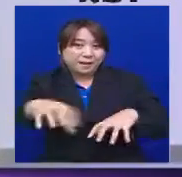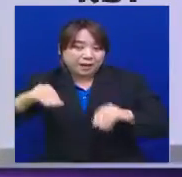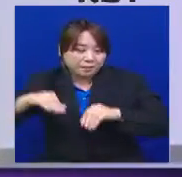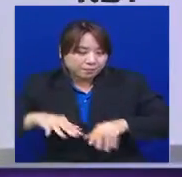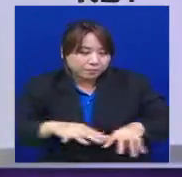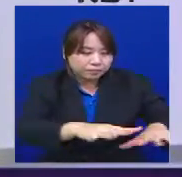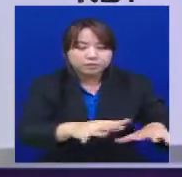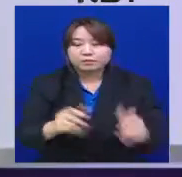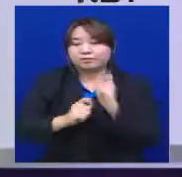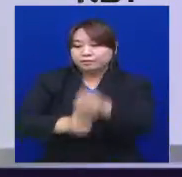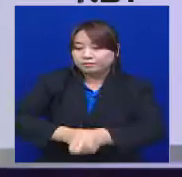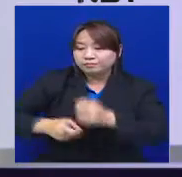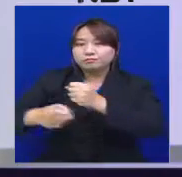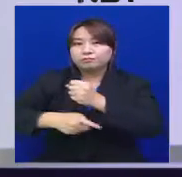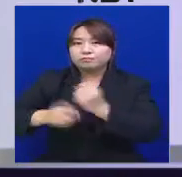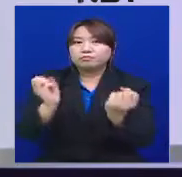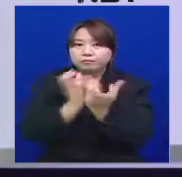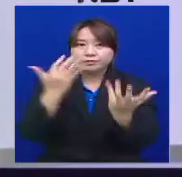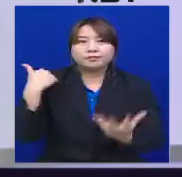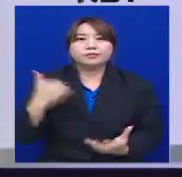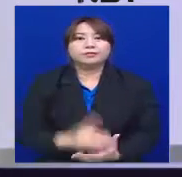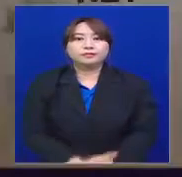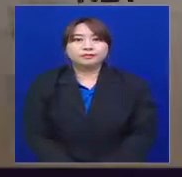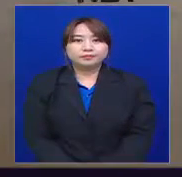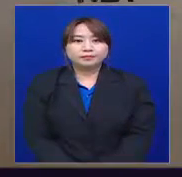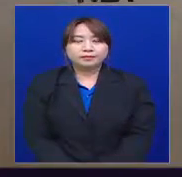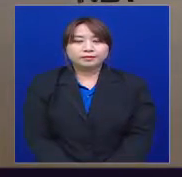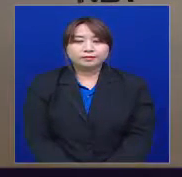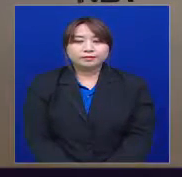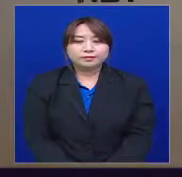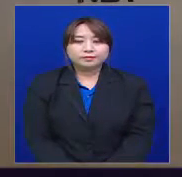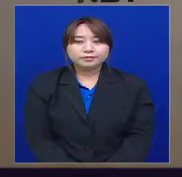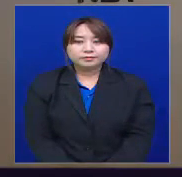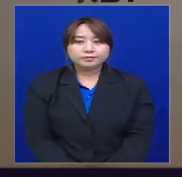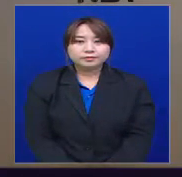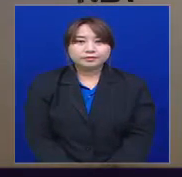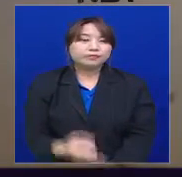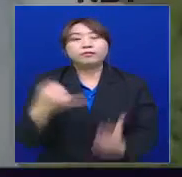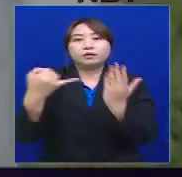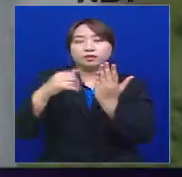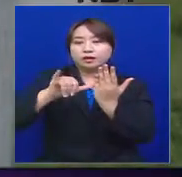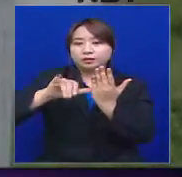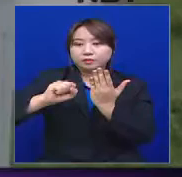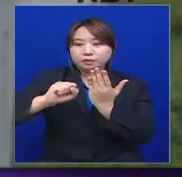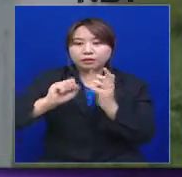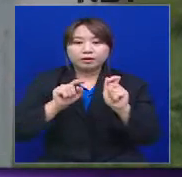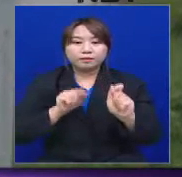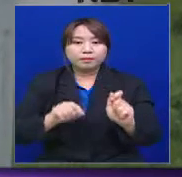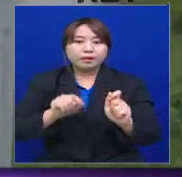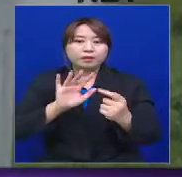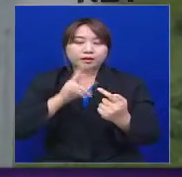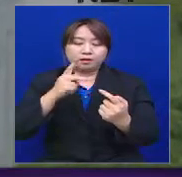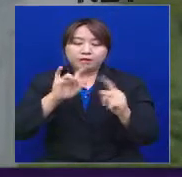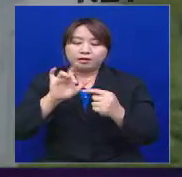ข้าวแล้วก็พื้นที่การเกษตรได้รับความเสียหายครับที่จังหวัดยโสธรพื้นที่อำเภอเคาวัง